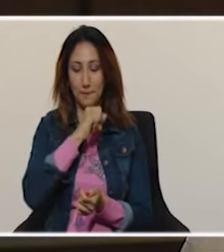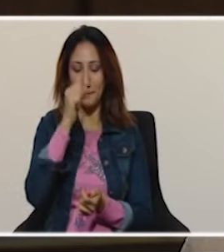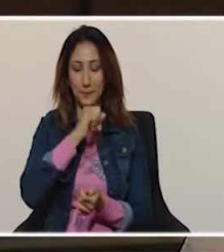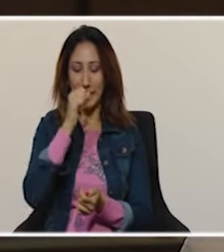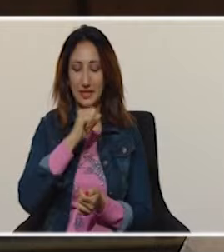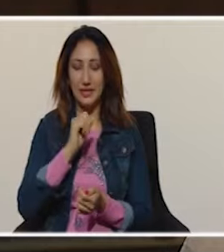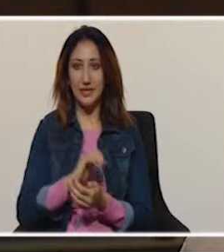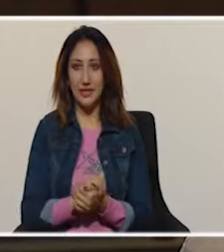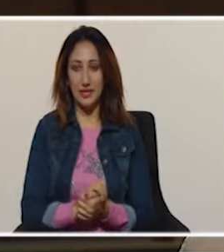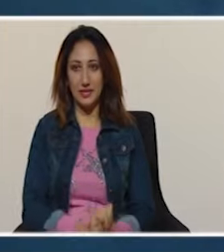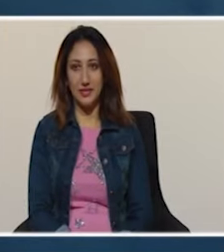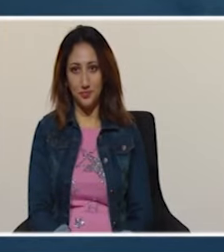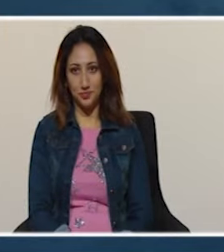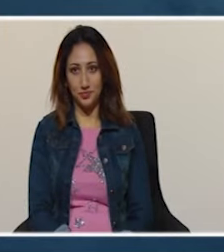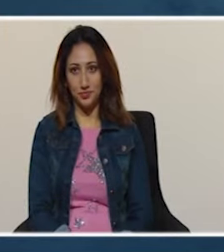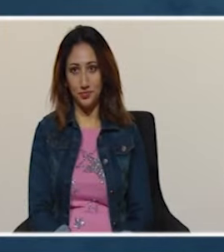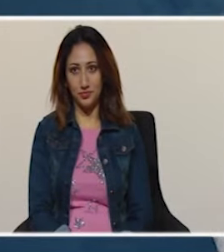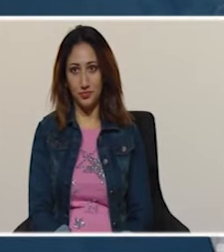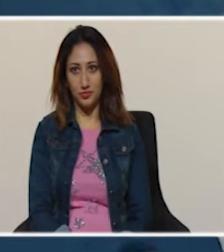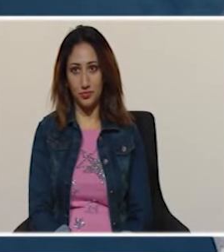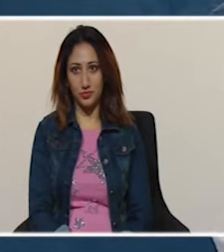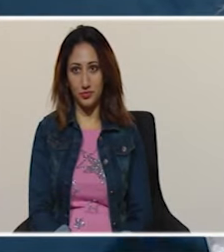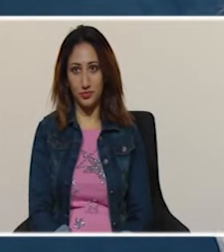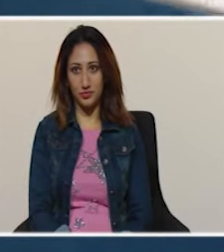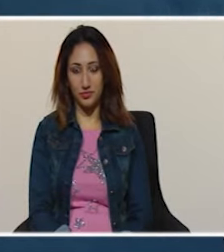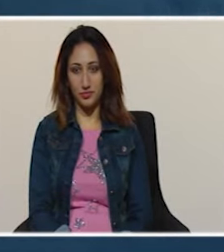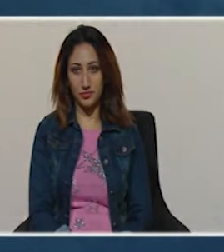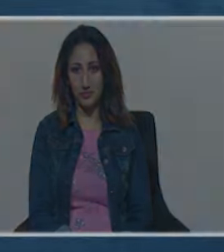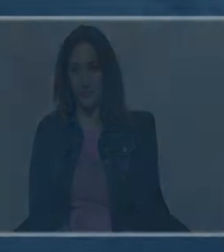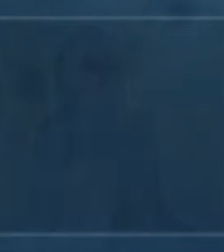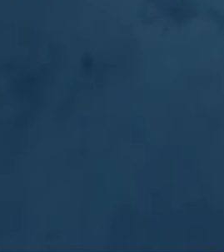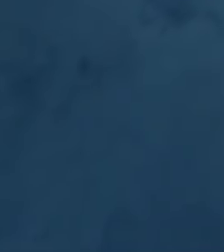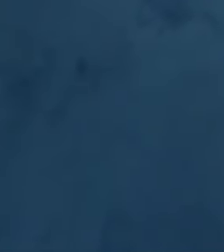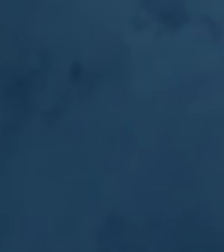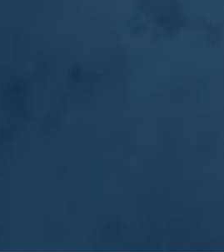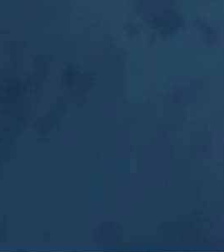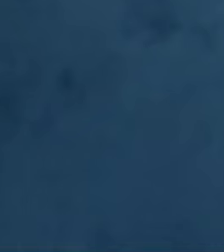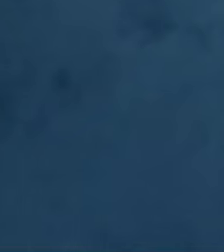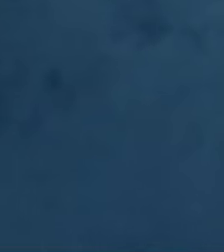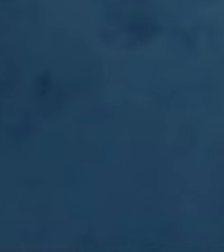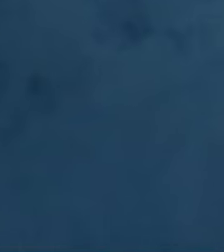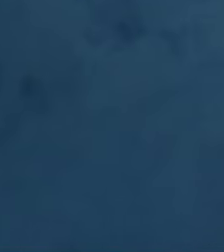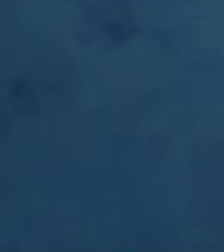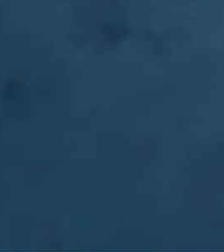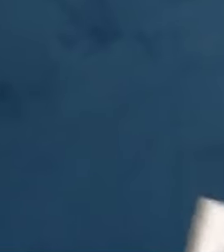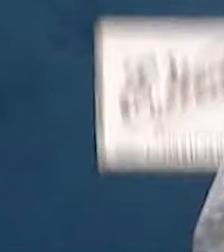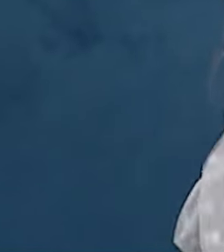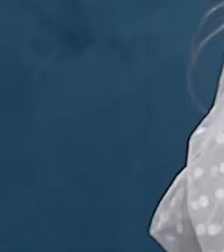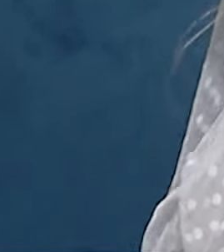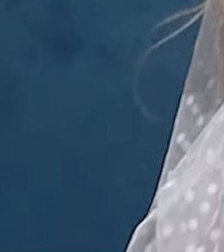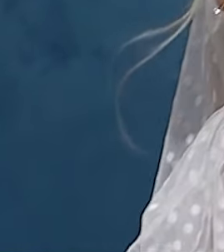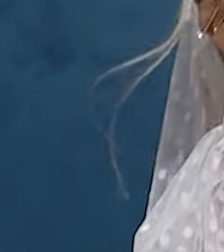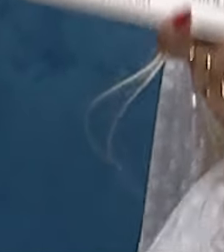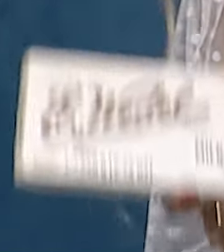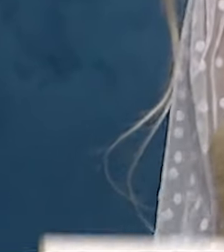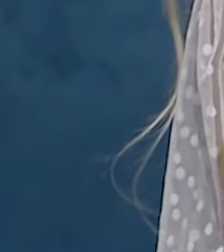بتعقد. ما تجيب لي الشوكولاته لبلاش يا دكتور، راح